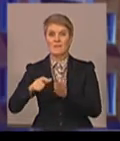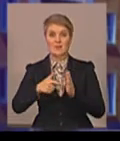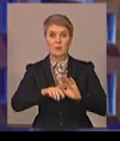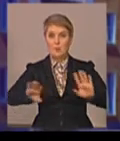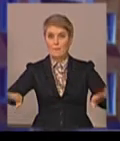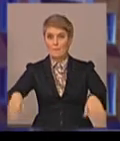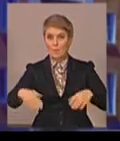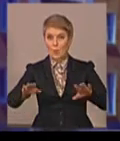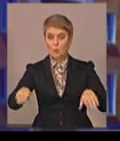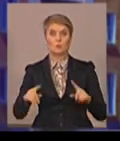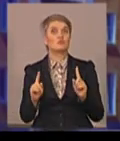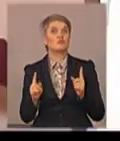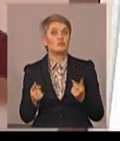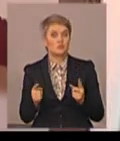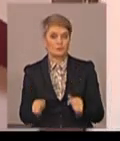з'ясовував Сергій Михайлін.